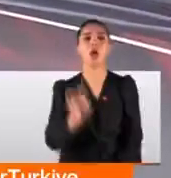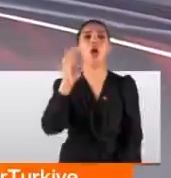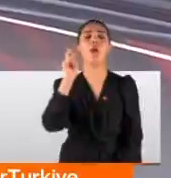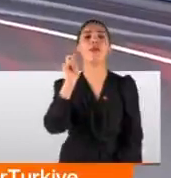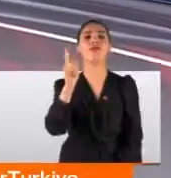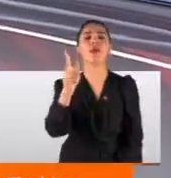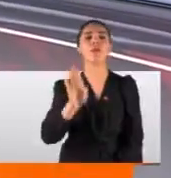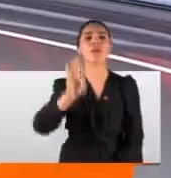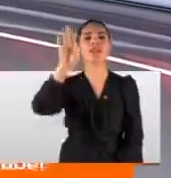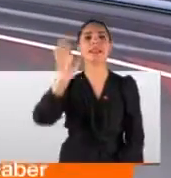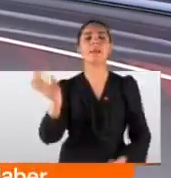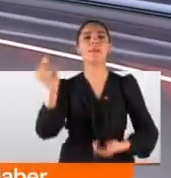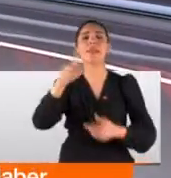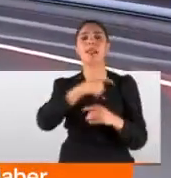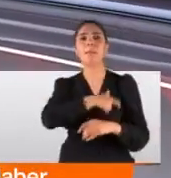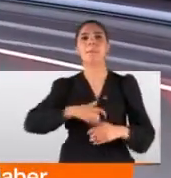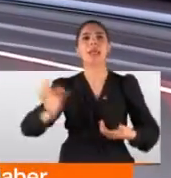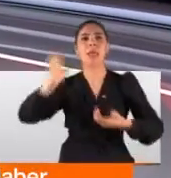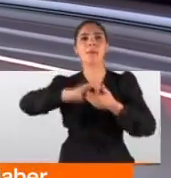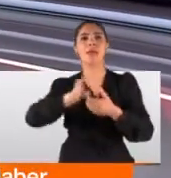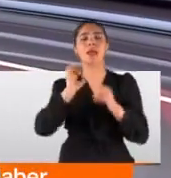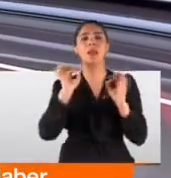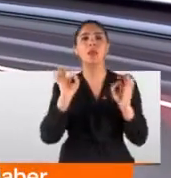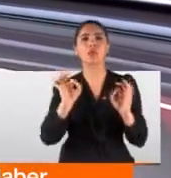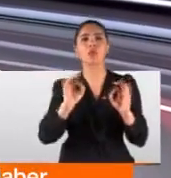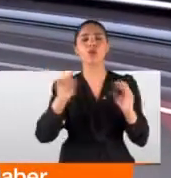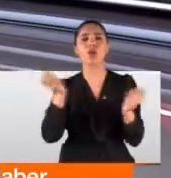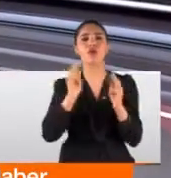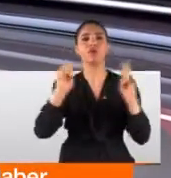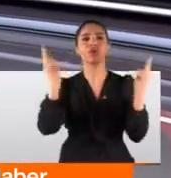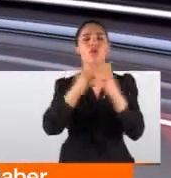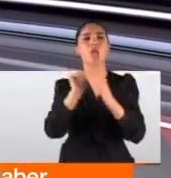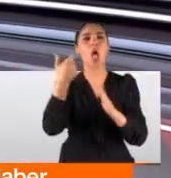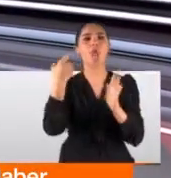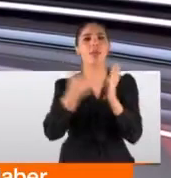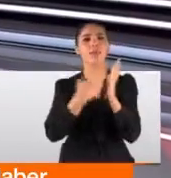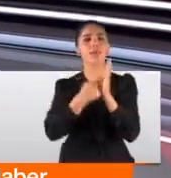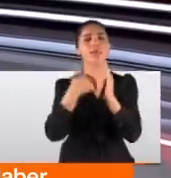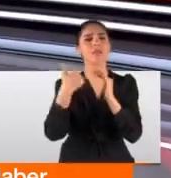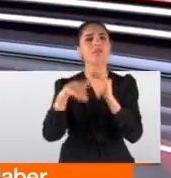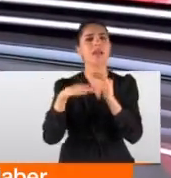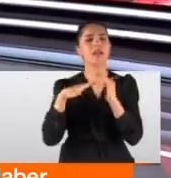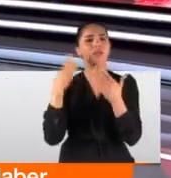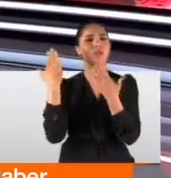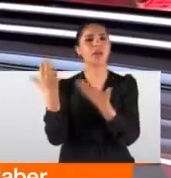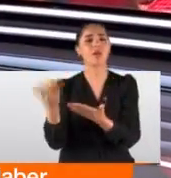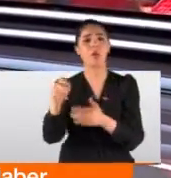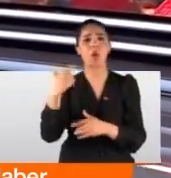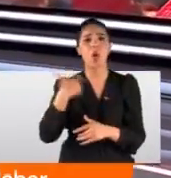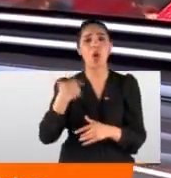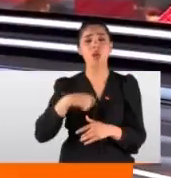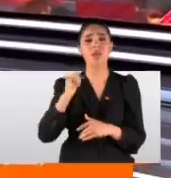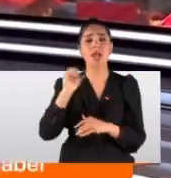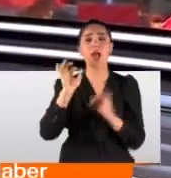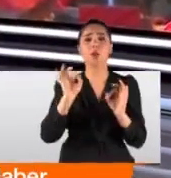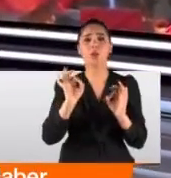15 Temmuz Demokrasi ve Milli Birlik Günü'nde iş dünyasının önemli isimlerinden ardı ardına mesajlar geldi. Bu özel günde